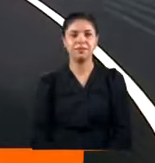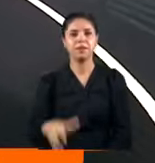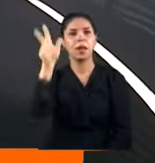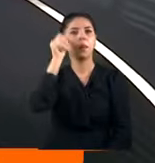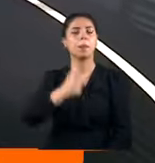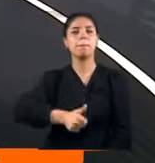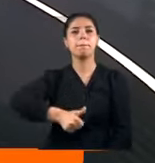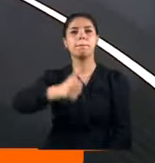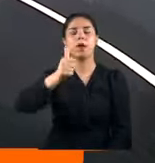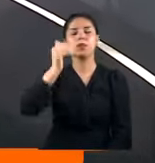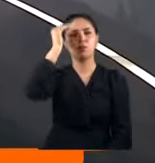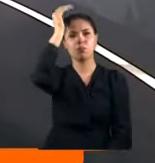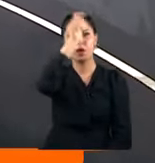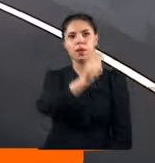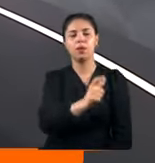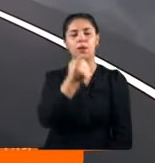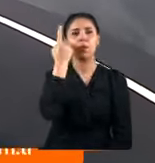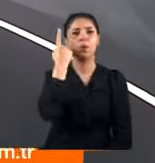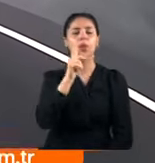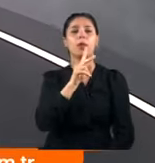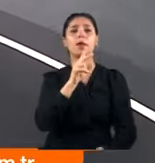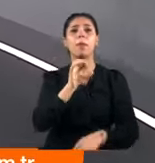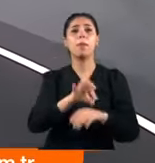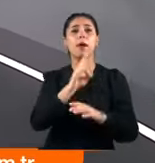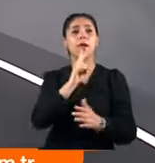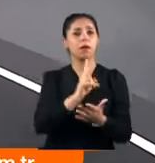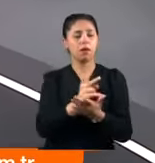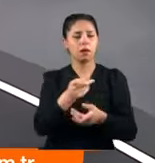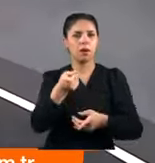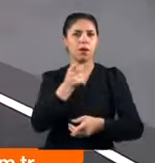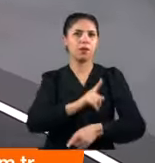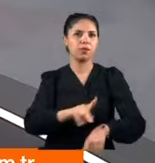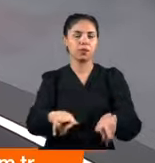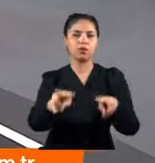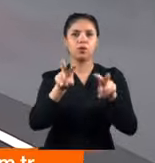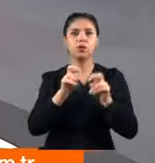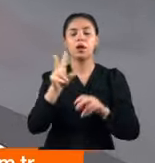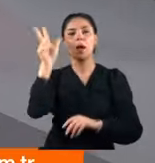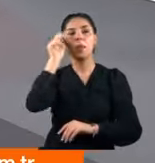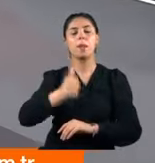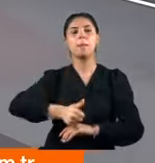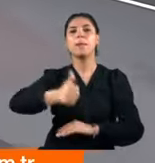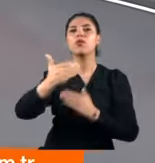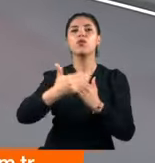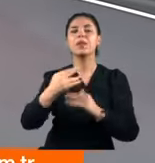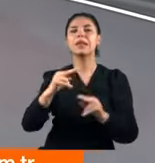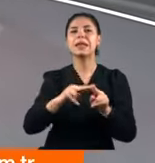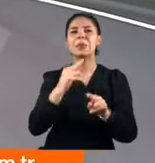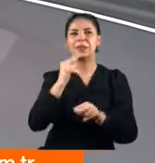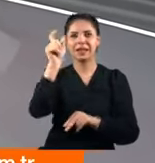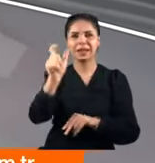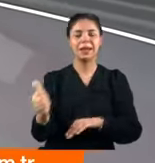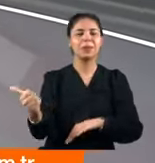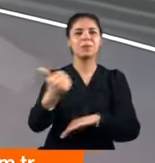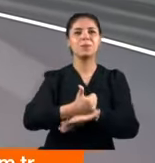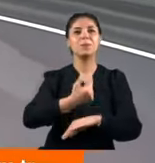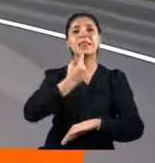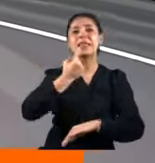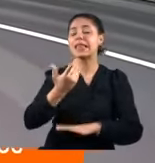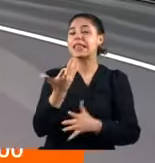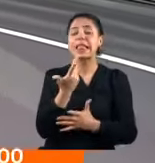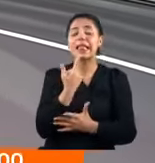Amerikan Başkanı Joe Biden'ın dün ani bir kararla adaylıktan çekilmesi ve yerine ABD Başkan Yardımcısı Kamala Harris'i işaret etmesi ne